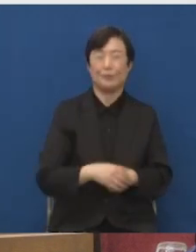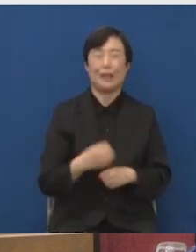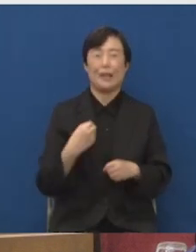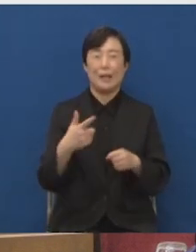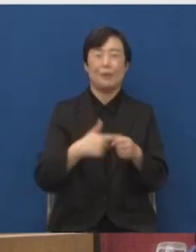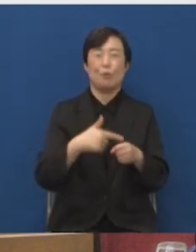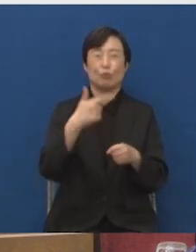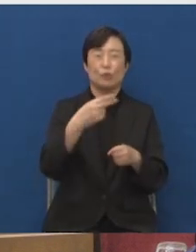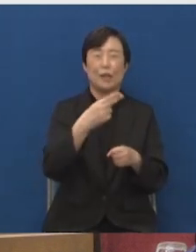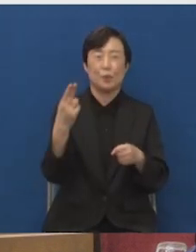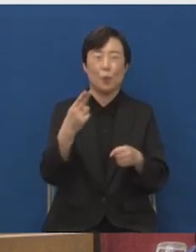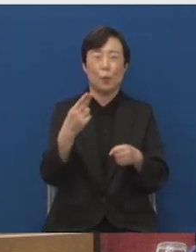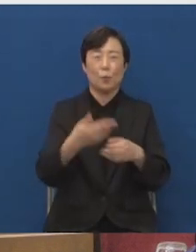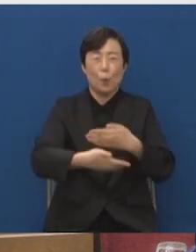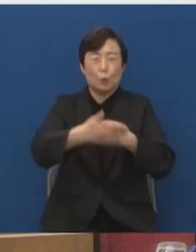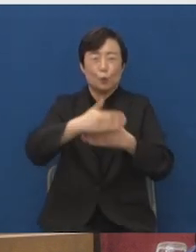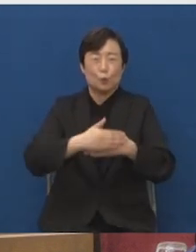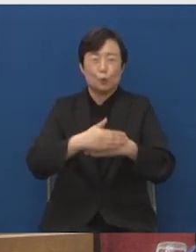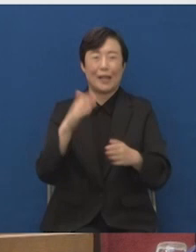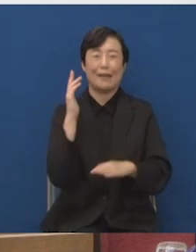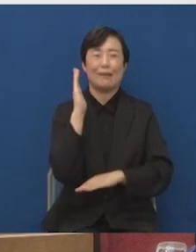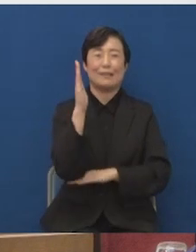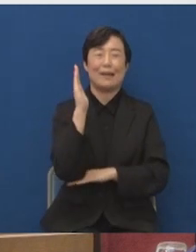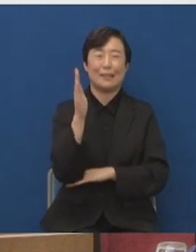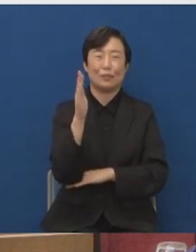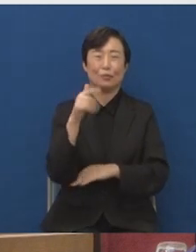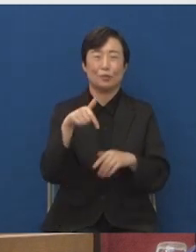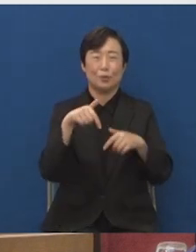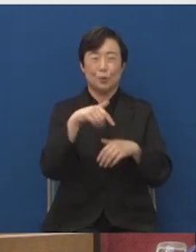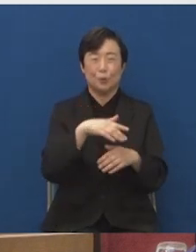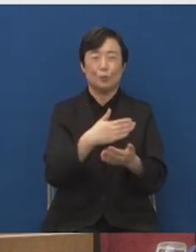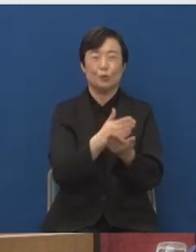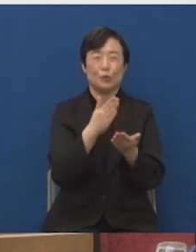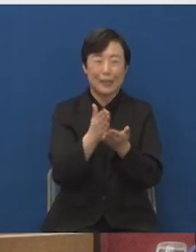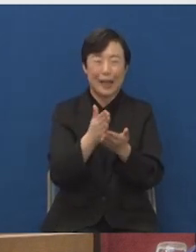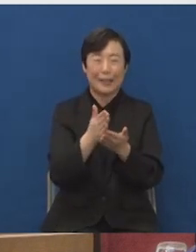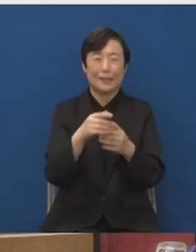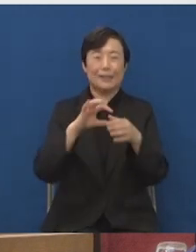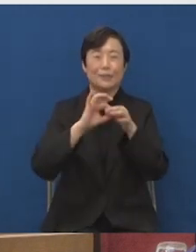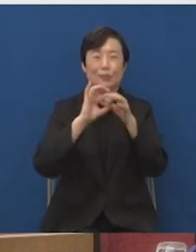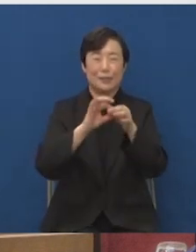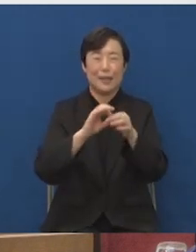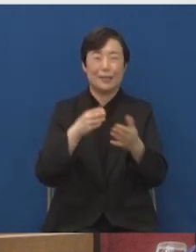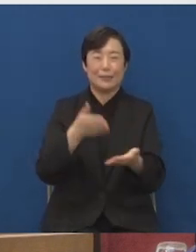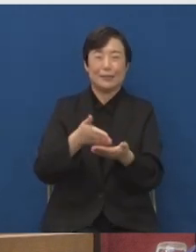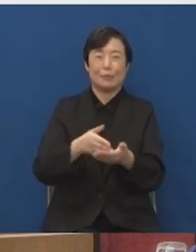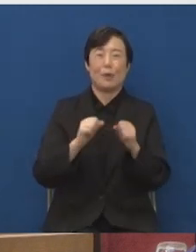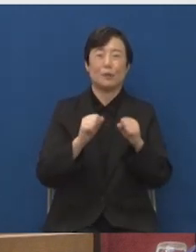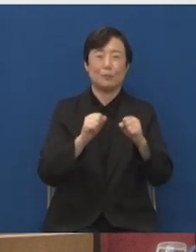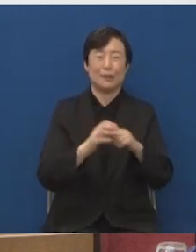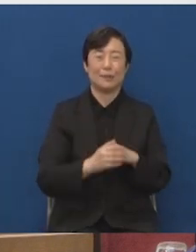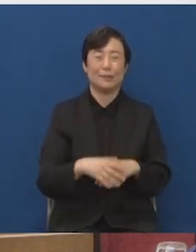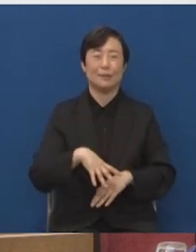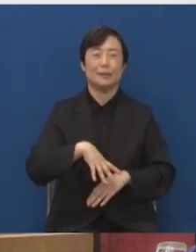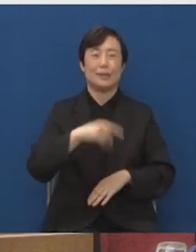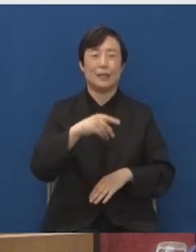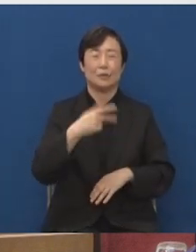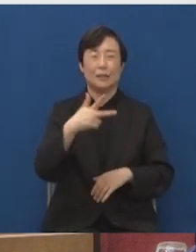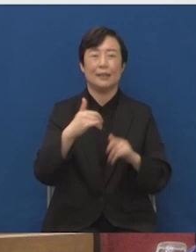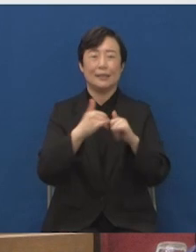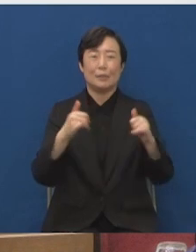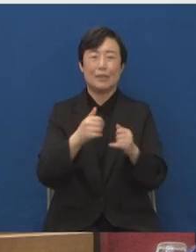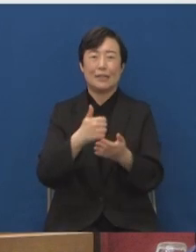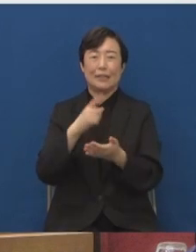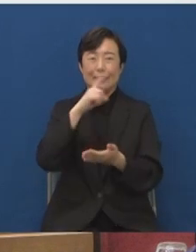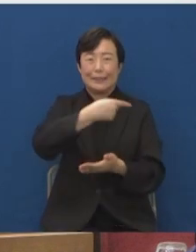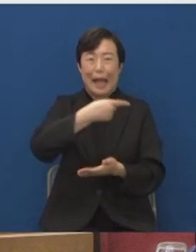重点政策分野、および主要施策の概要について、順次ご説明申し上げます。最初に、市民第一主義で